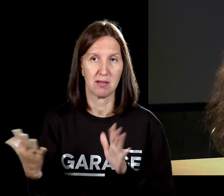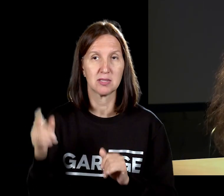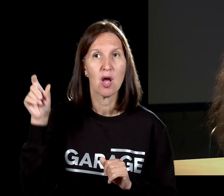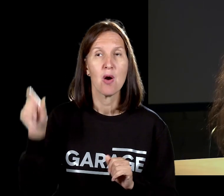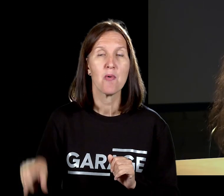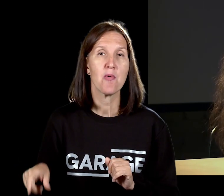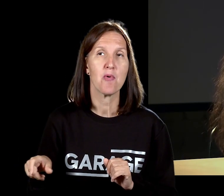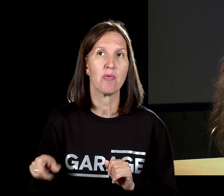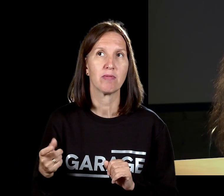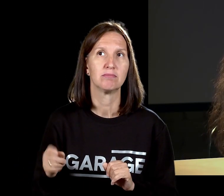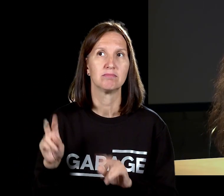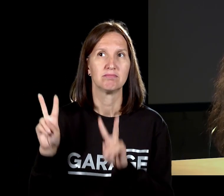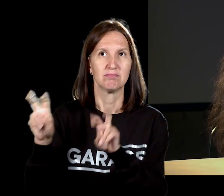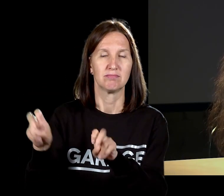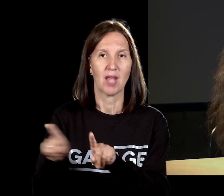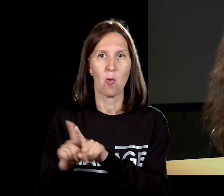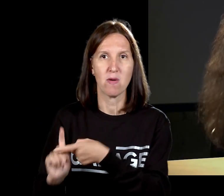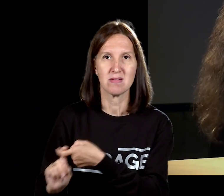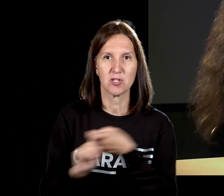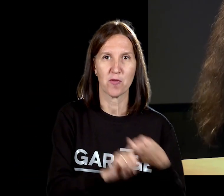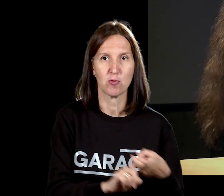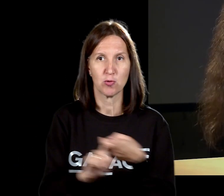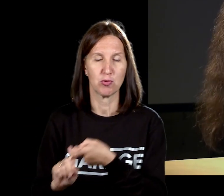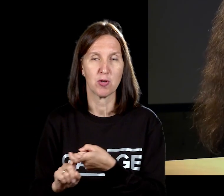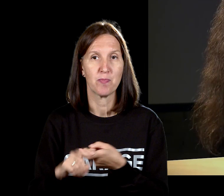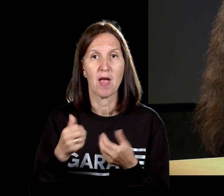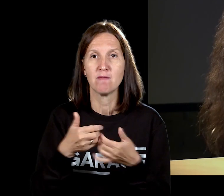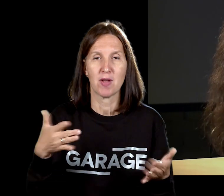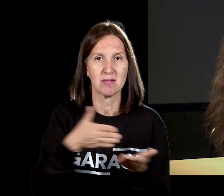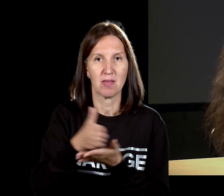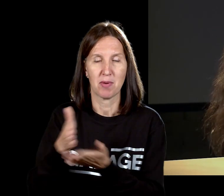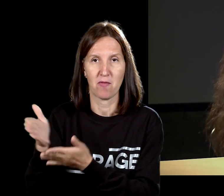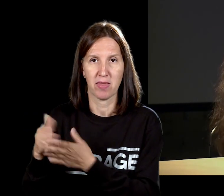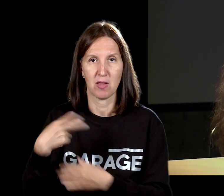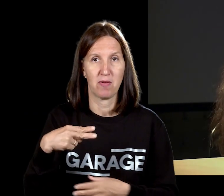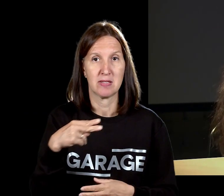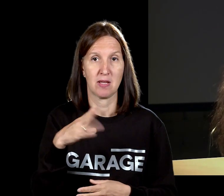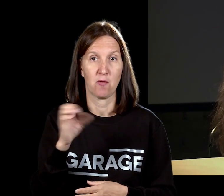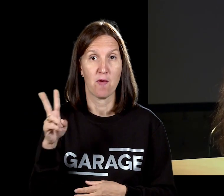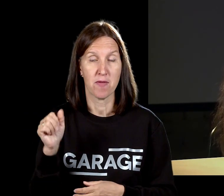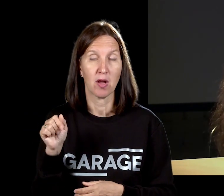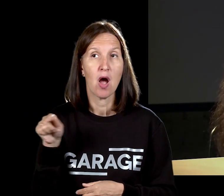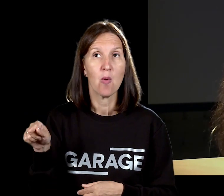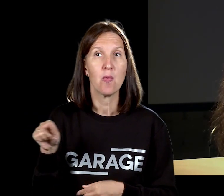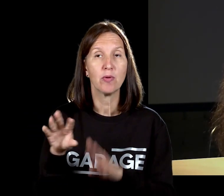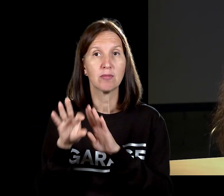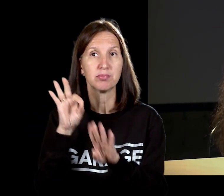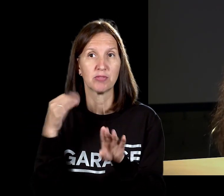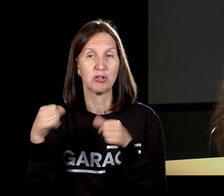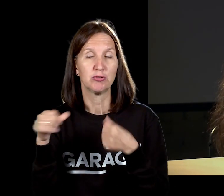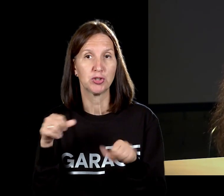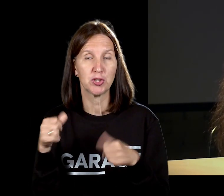бы связующим звеном между самыми разными направлениями 20 века, потому что, с одной стороны, понятно, что то, чем он занимается в